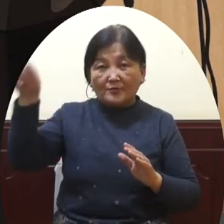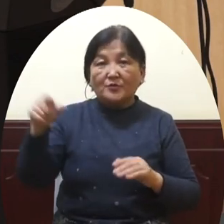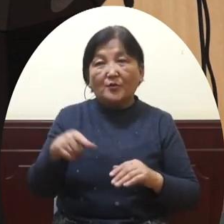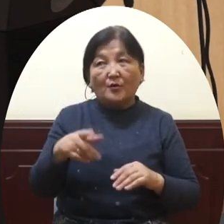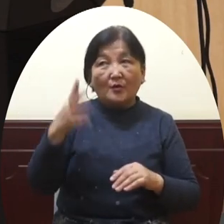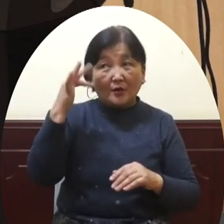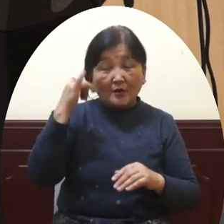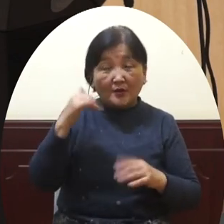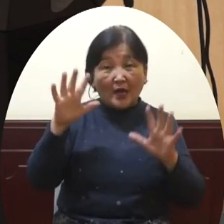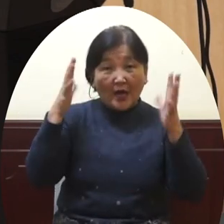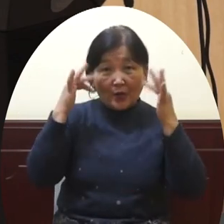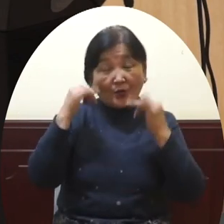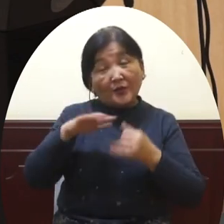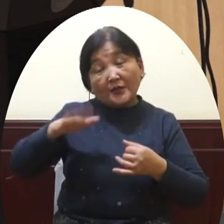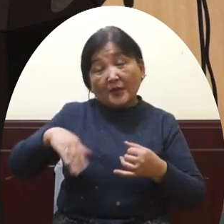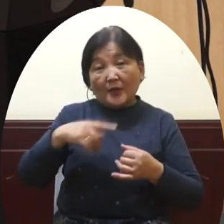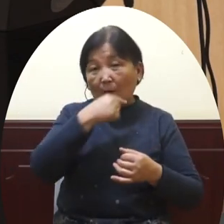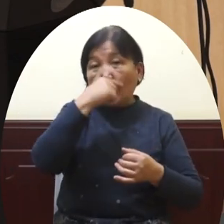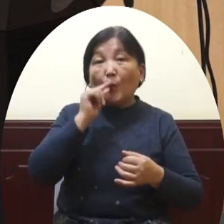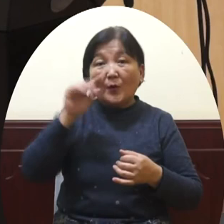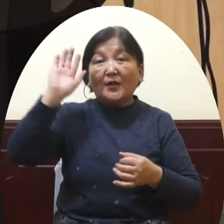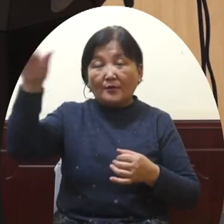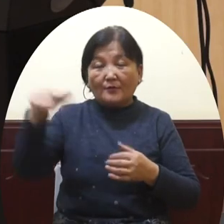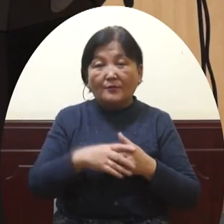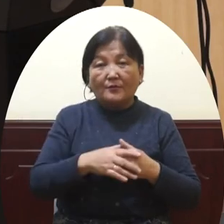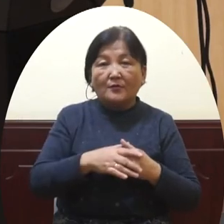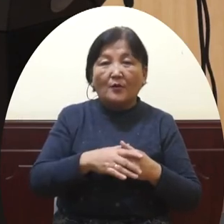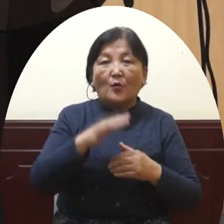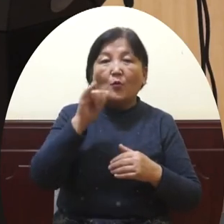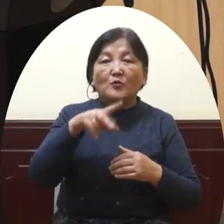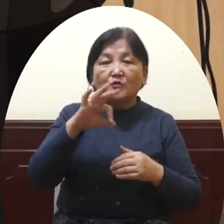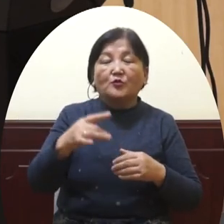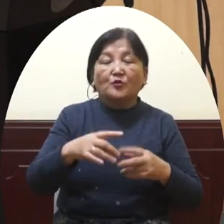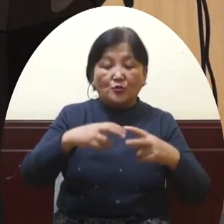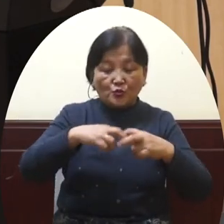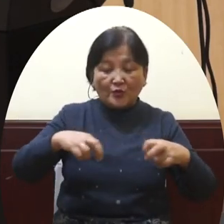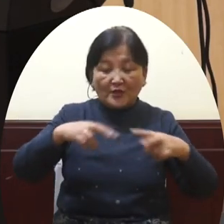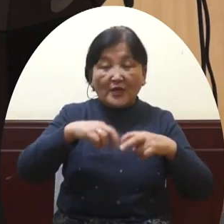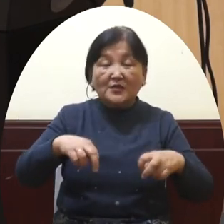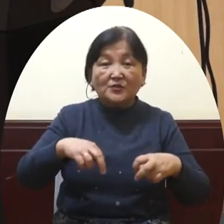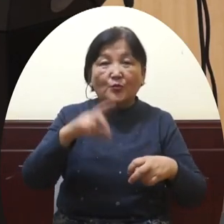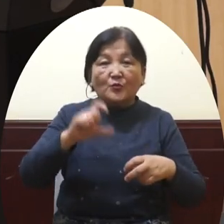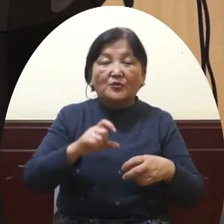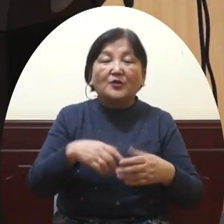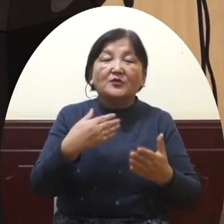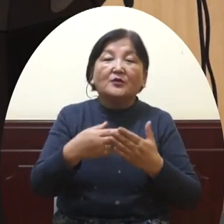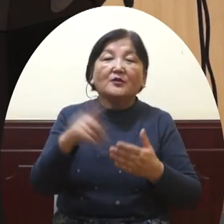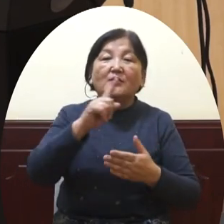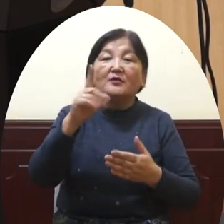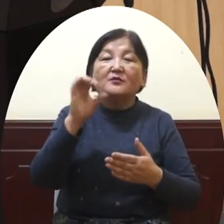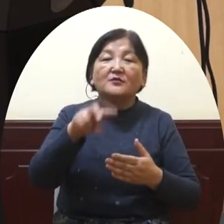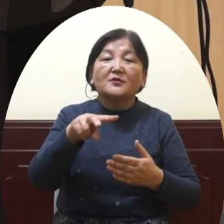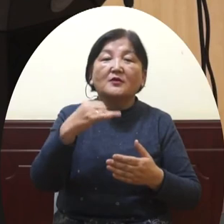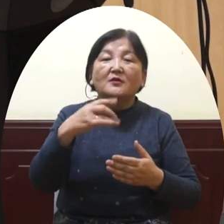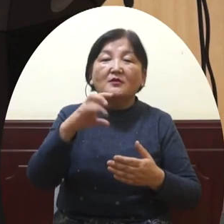явах 10 хоногийн дараа явна. Тэгээд тэнд ингээд улс төр судлаачтай намынхан зүгээр би Зеленскийн тухай ярих гэж байна шүү дээ.